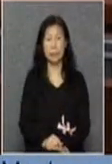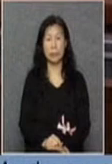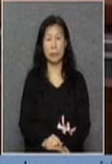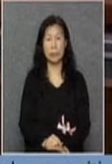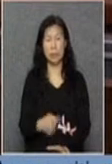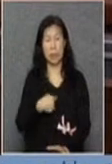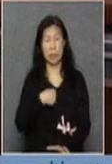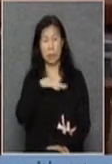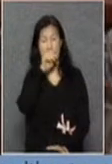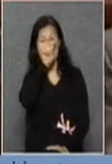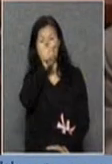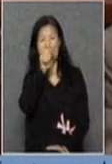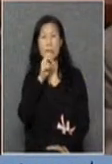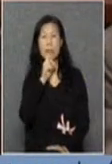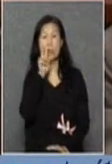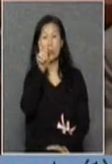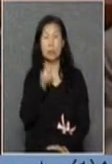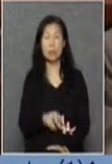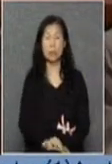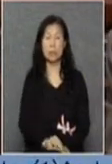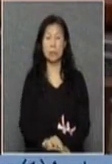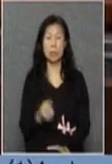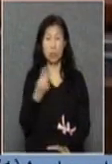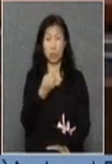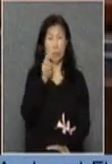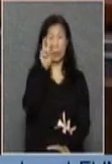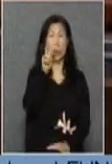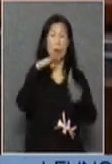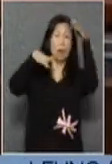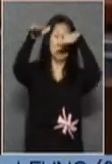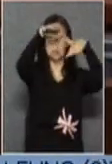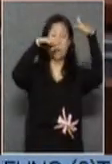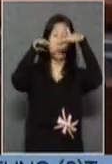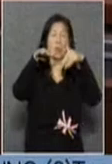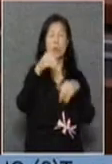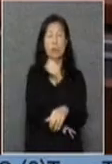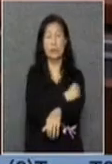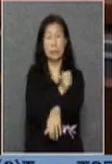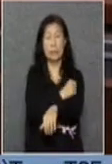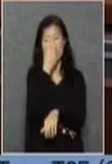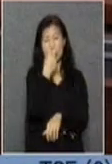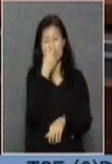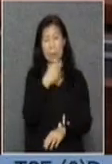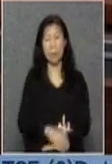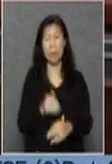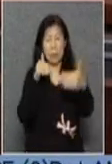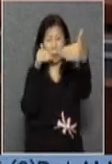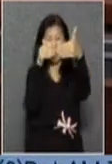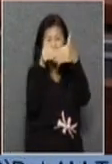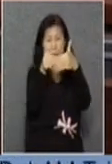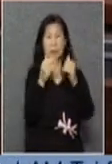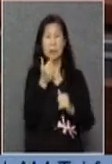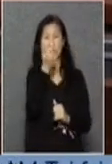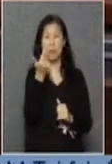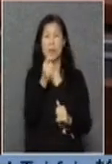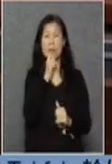但我哋望喺前面咧，我哋系睇到乌云密布嘅。我哋面临紧相当大